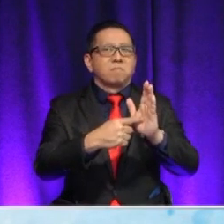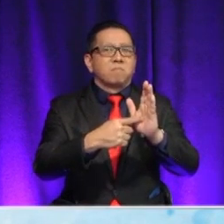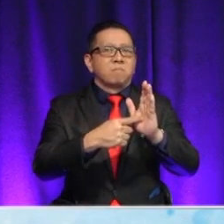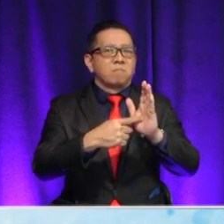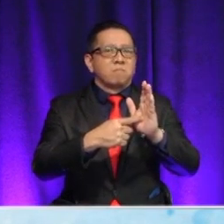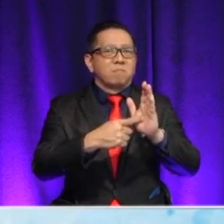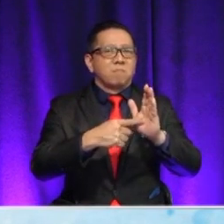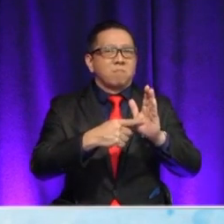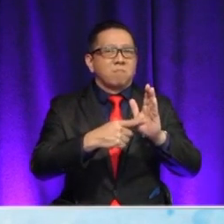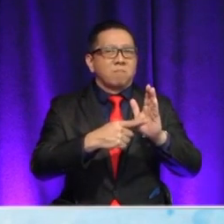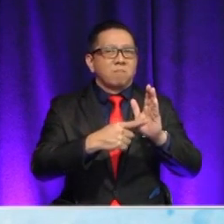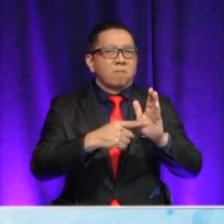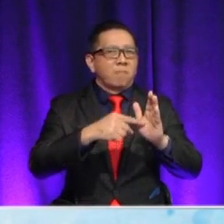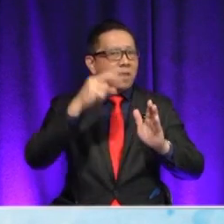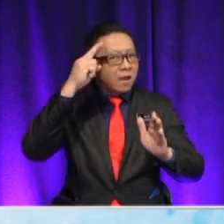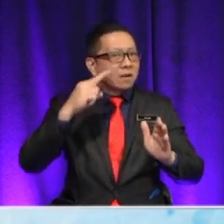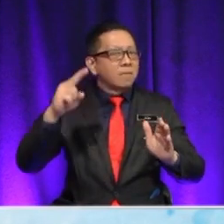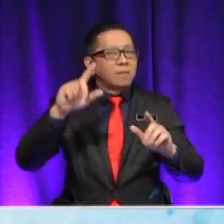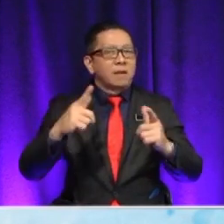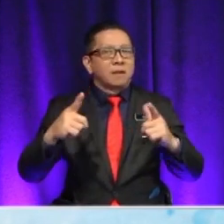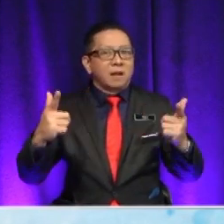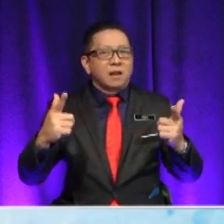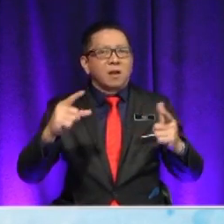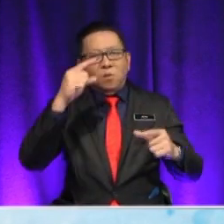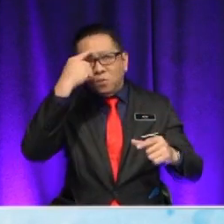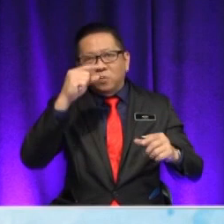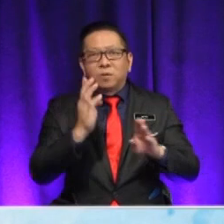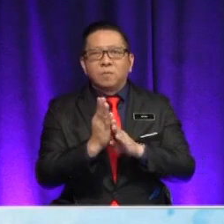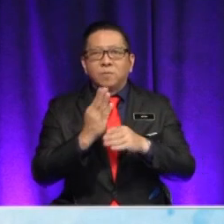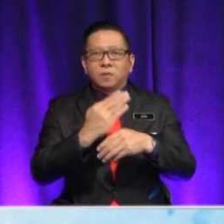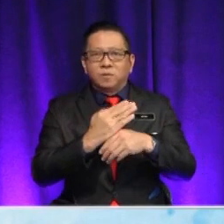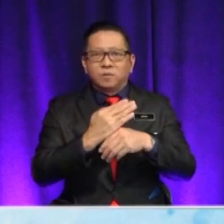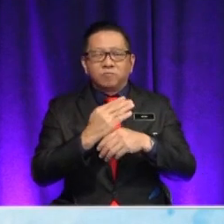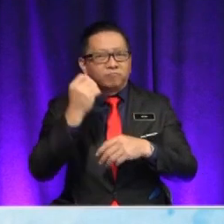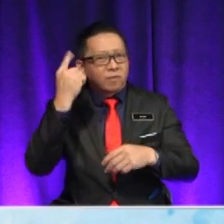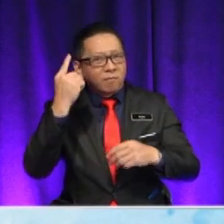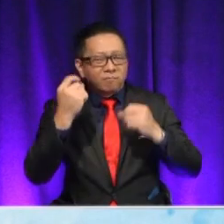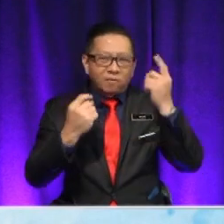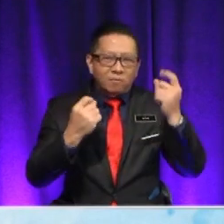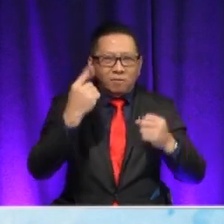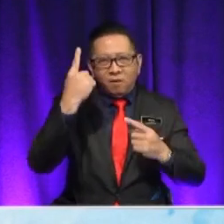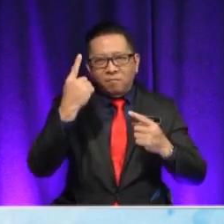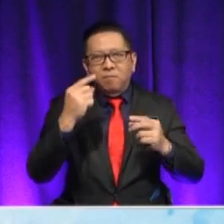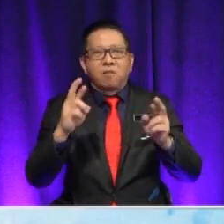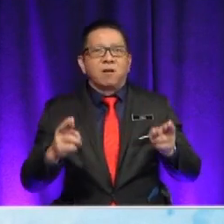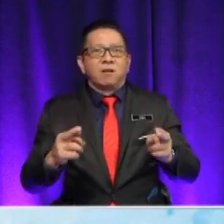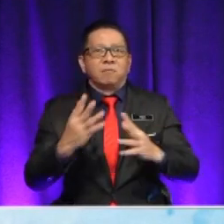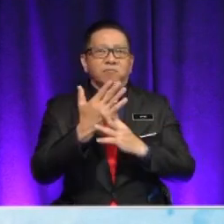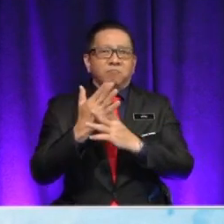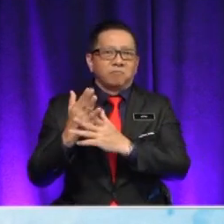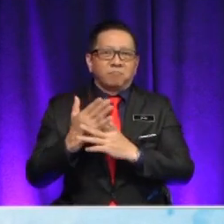Sikap taat kepada agama ini juga dapat membentuk rakyat Malaysia yang baik tingkah lakunya dan terhindar daripada